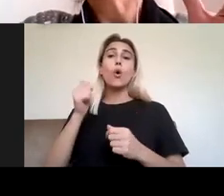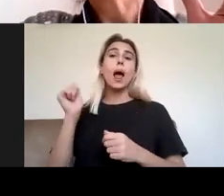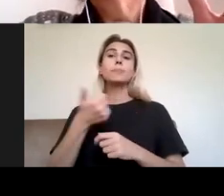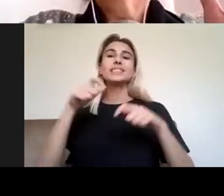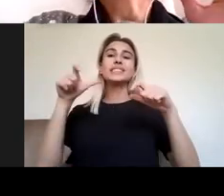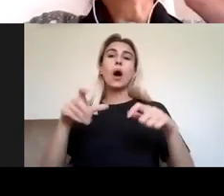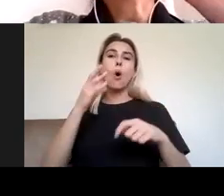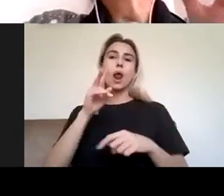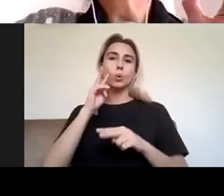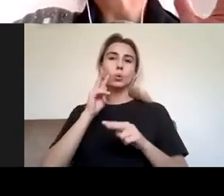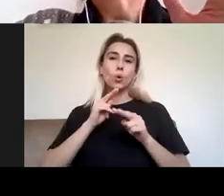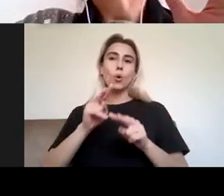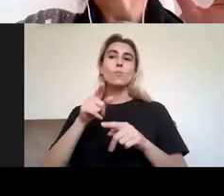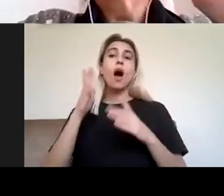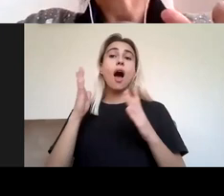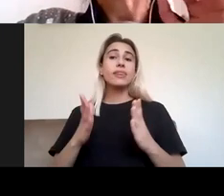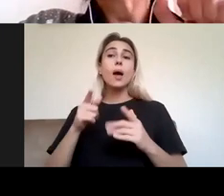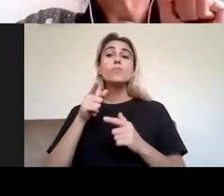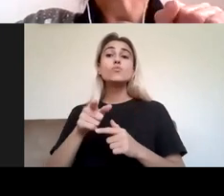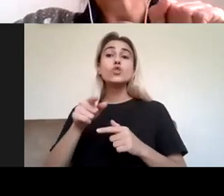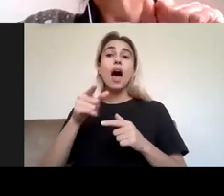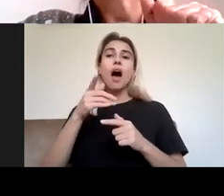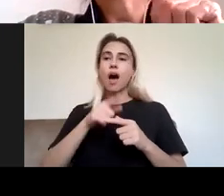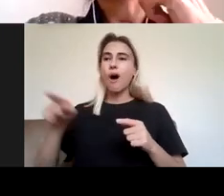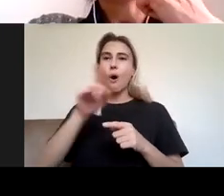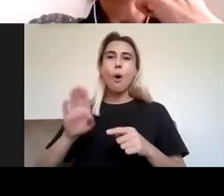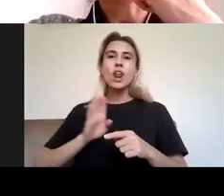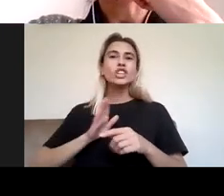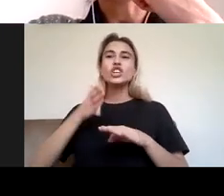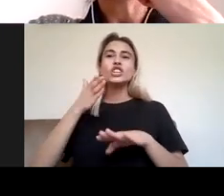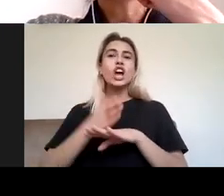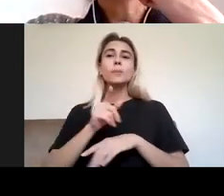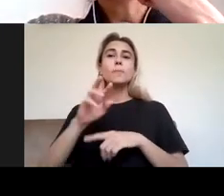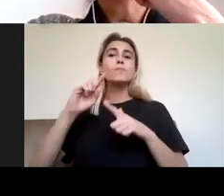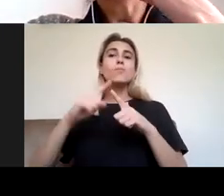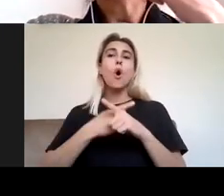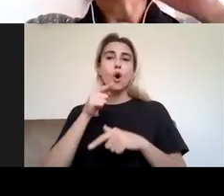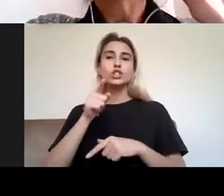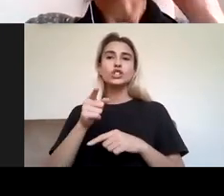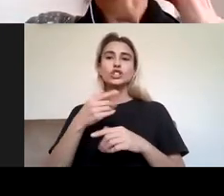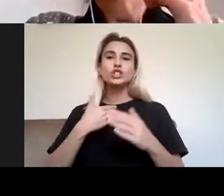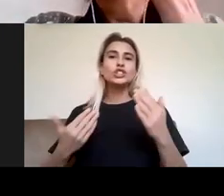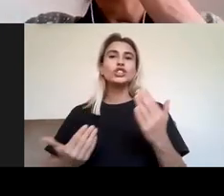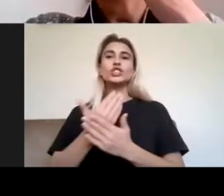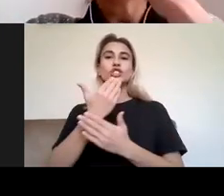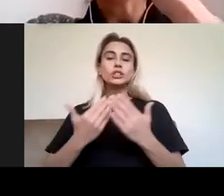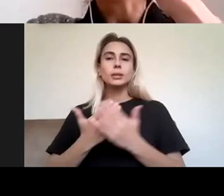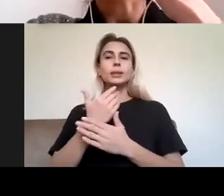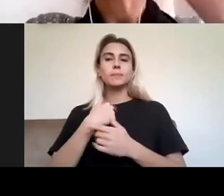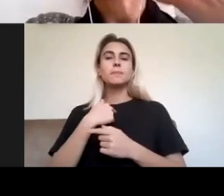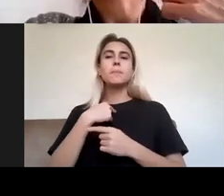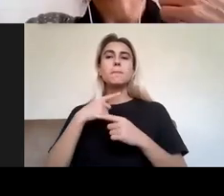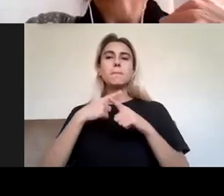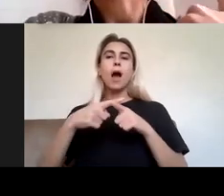burayı ben. Hatta bugün burada öğrencilerle gerçekleştirdiğim bir projenin çıktılarını da ufak paylaşacağım. Çünkü henüz